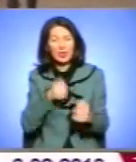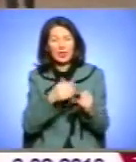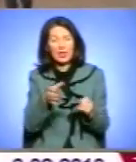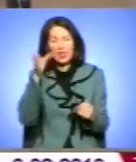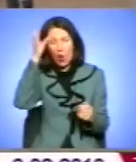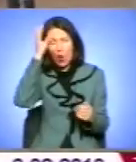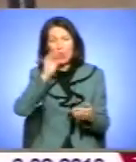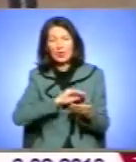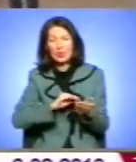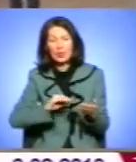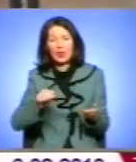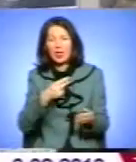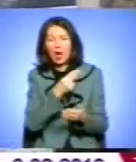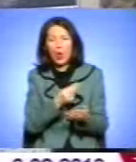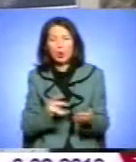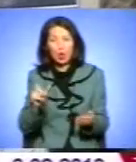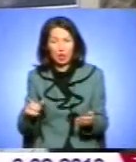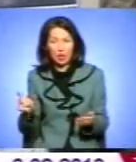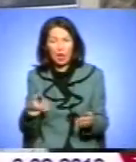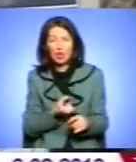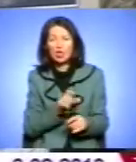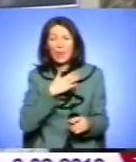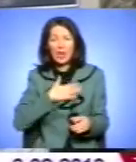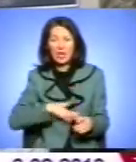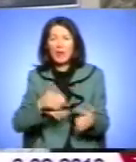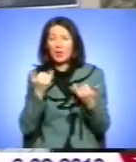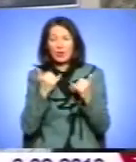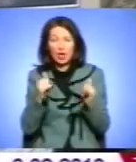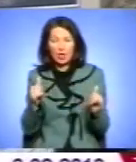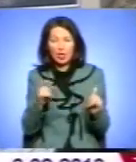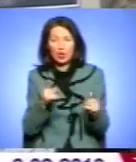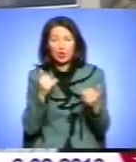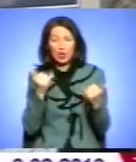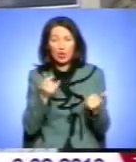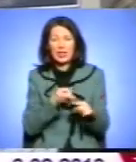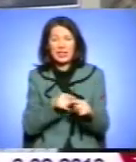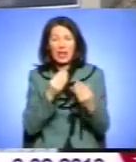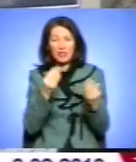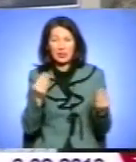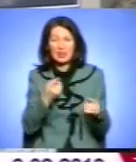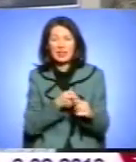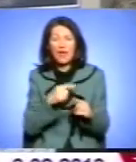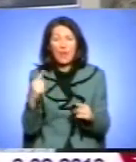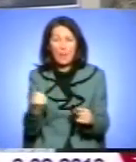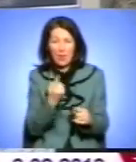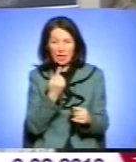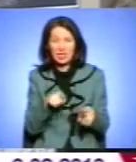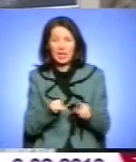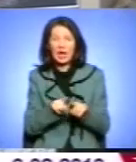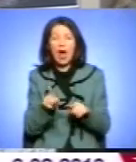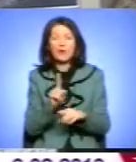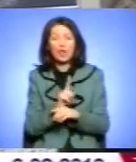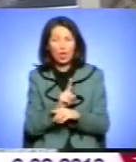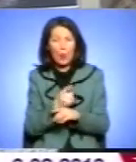науковці, письменники, художники. Дуже приємно і вражаюче те, що відбулася сьогодні виставка. Це вперше відбулася вона така в Тернополі.